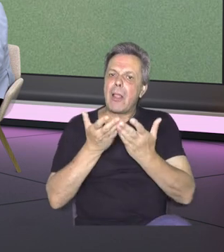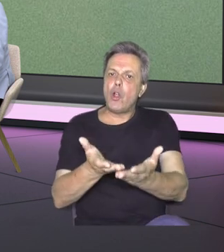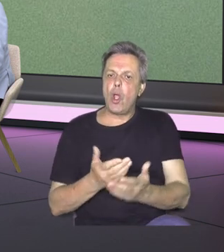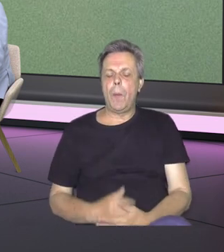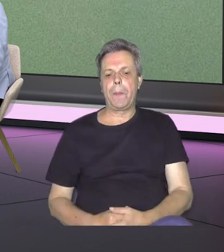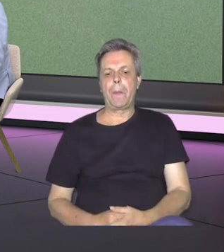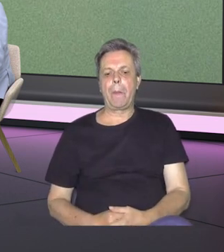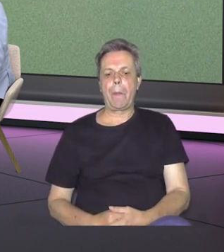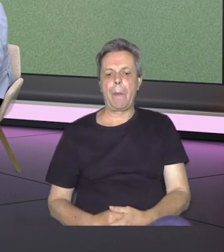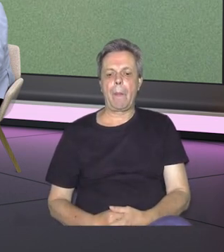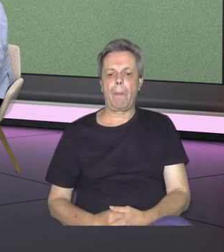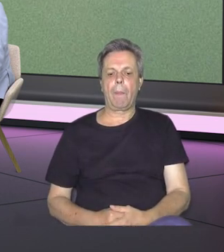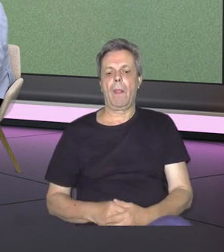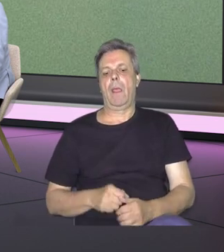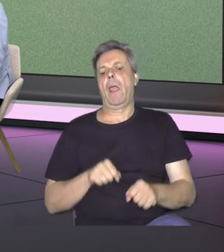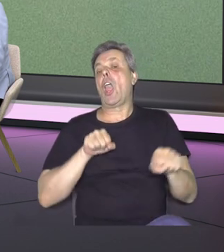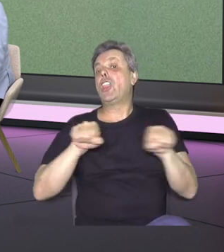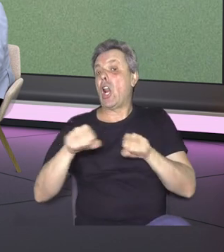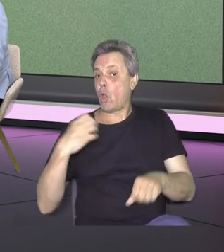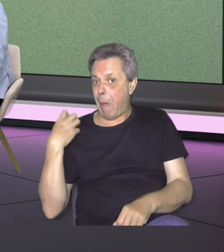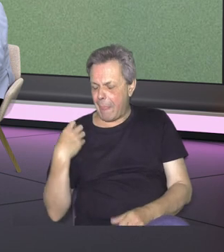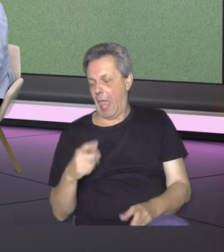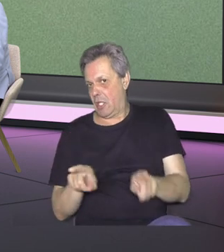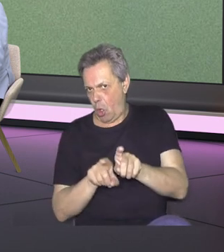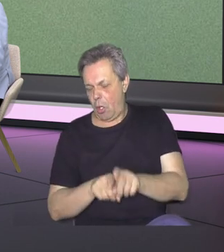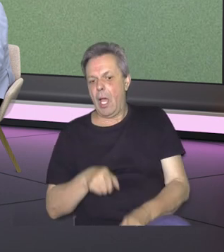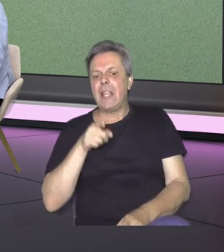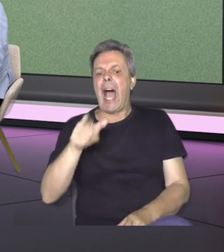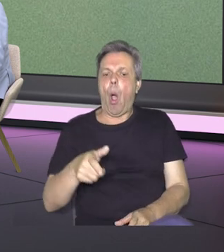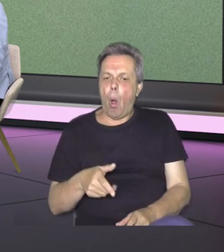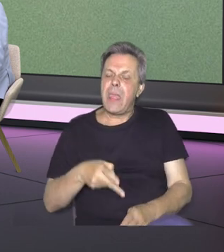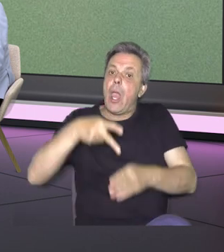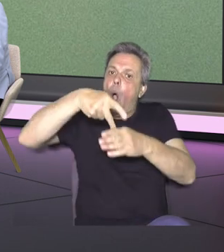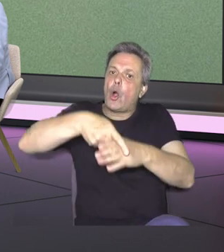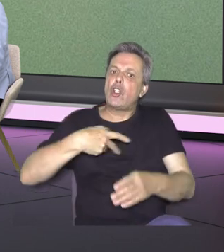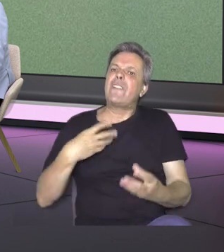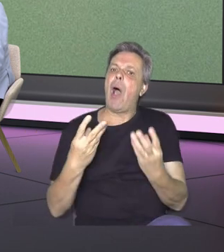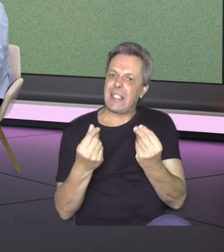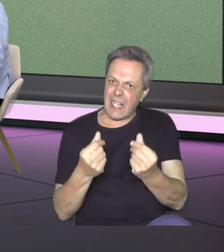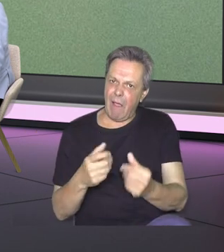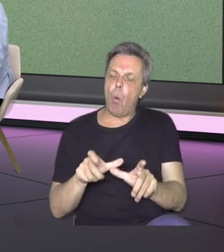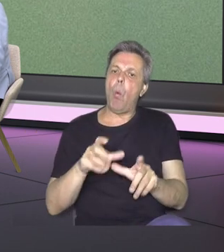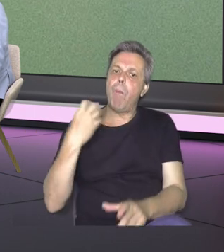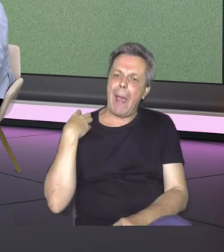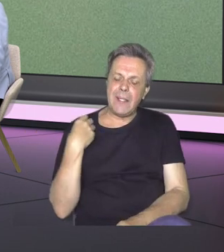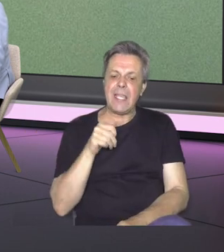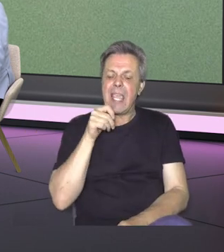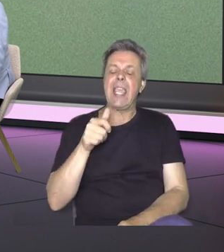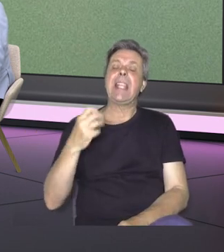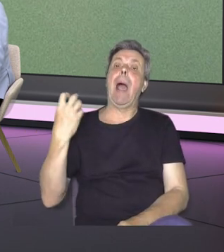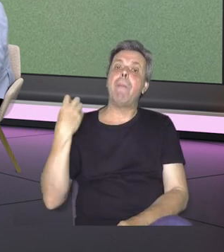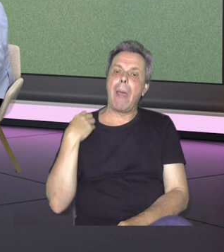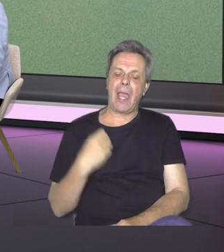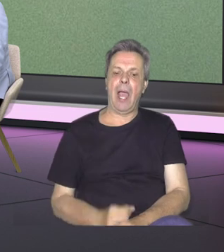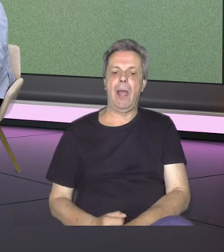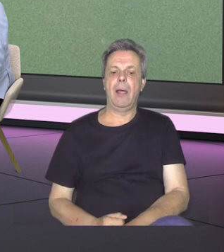predložim, i direktor banke, da oni oroče svoja sredstva u banci i da